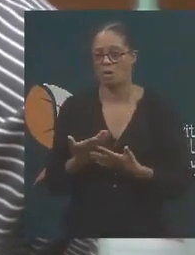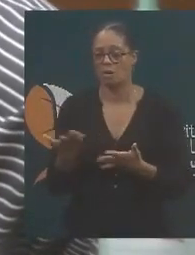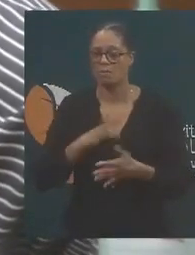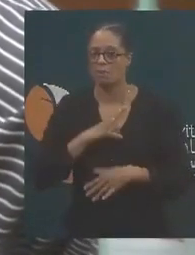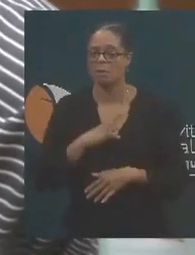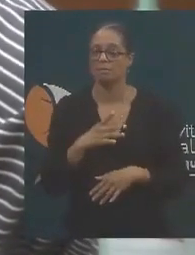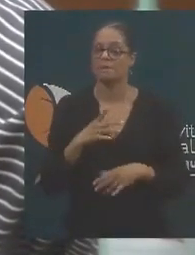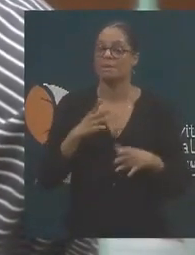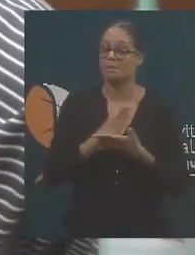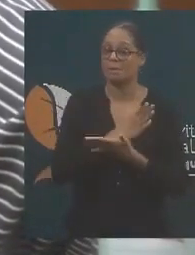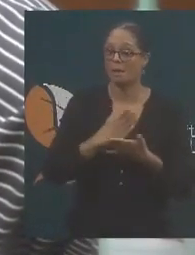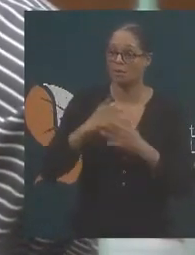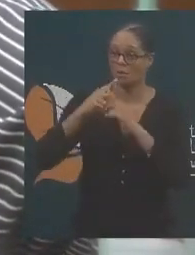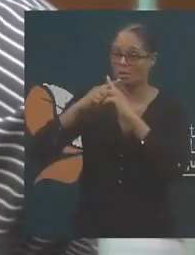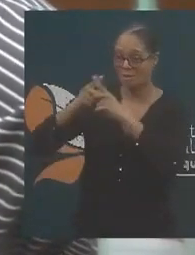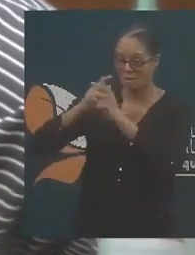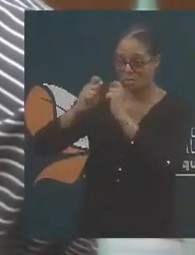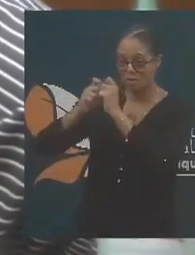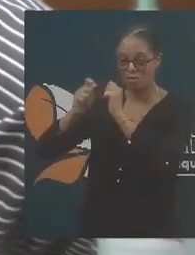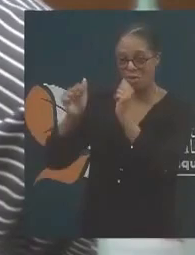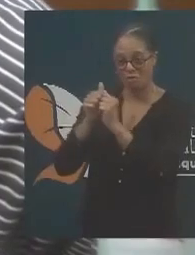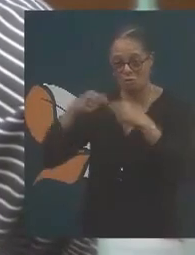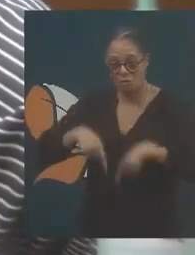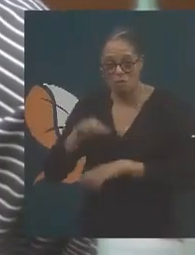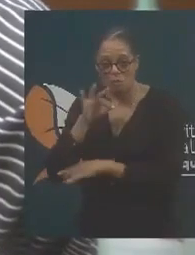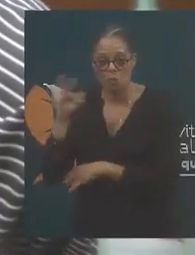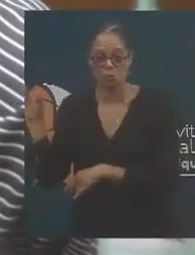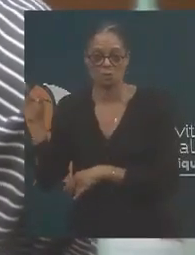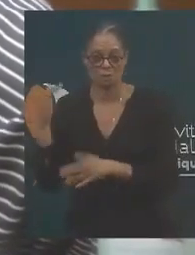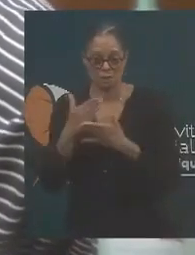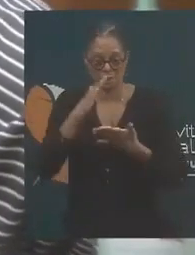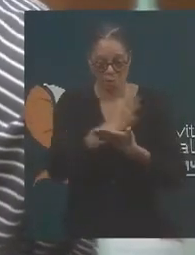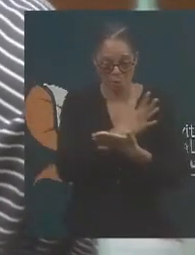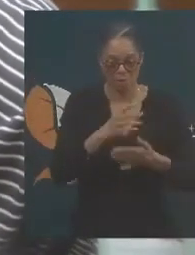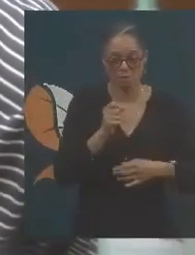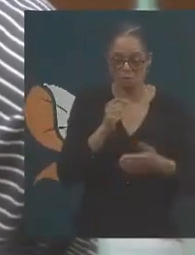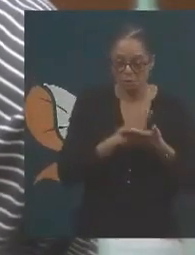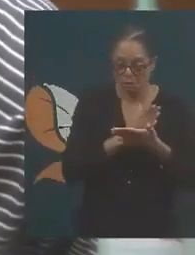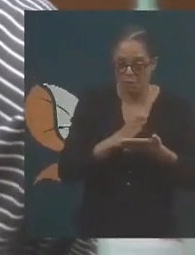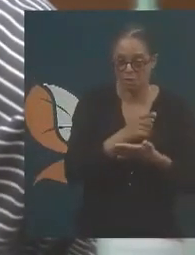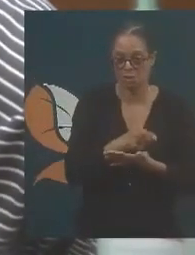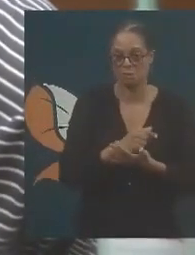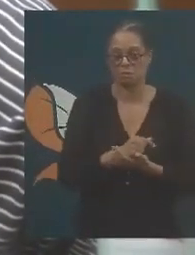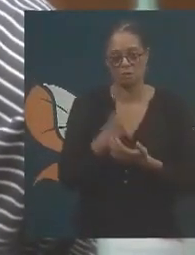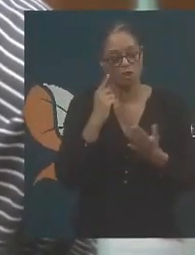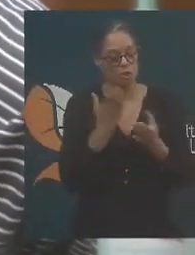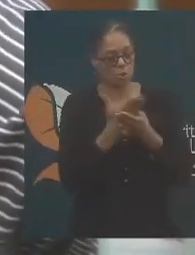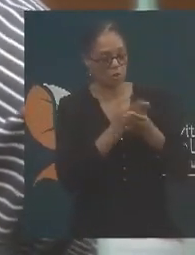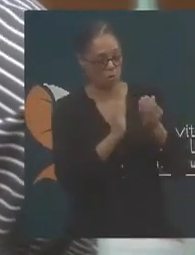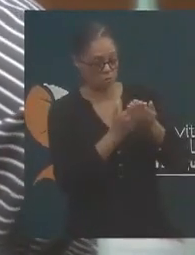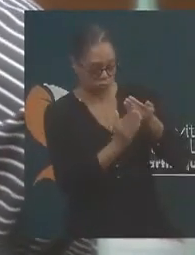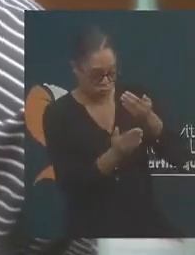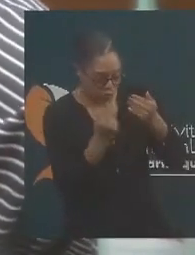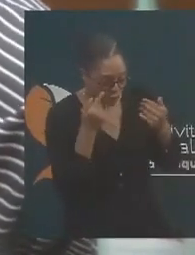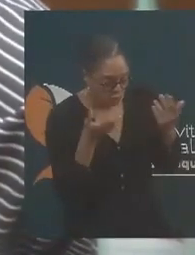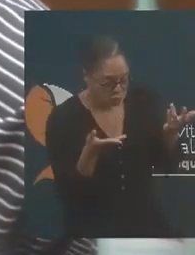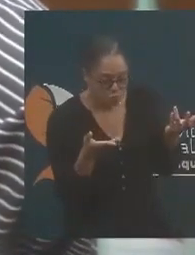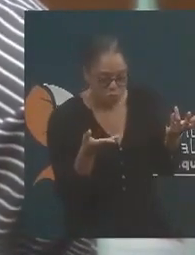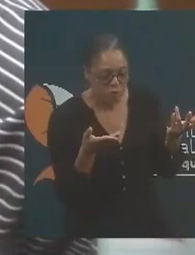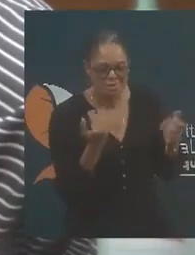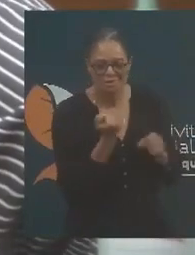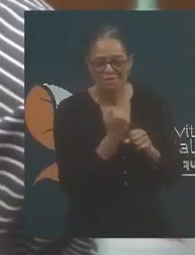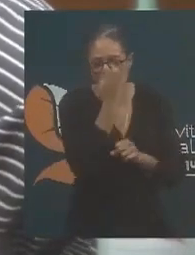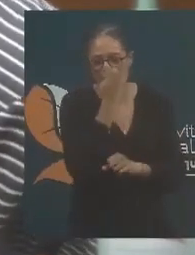une négociation avec le gouvernement français. Or, lorsqu'on regarde les documents qui sont faits, le travail a été